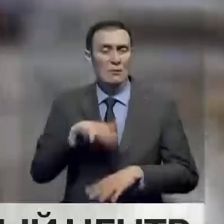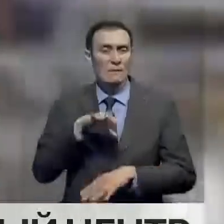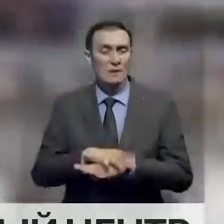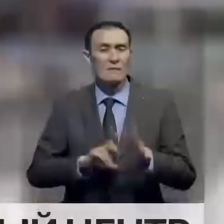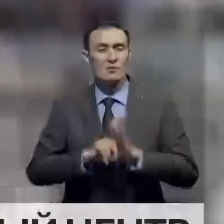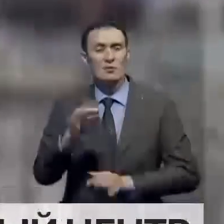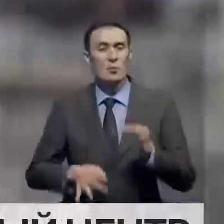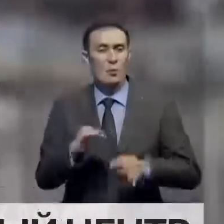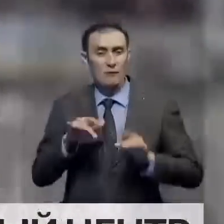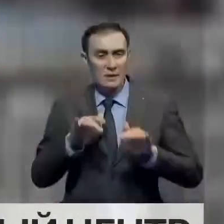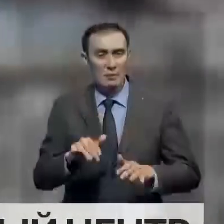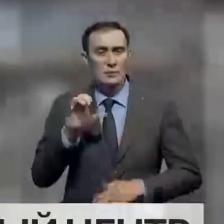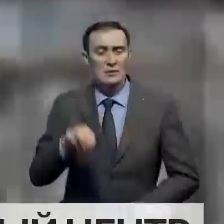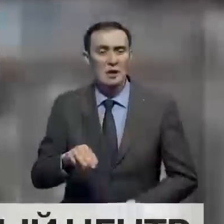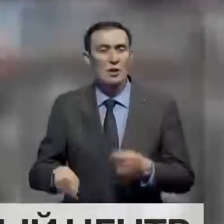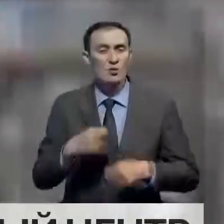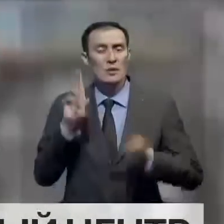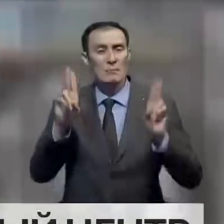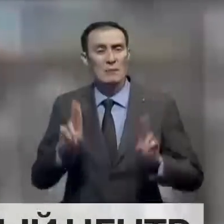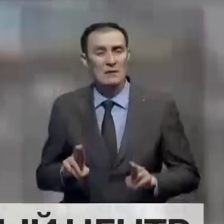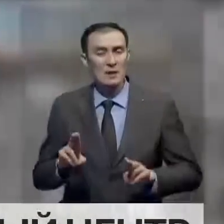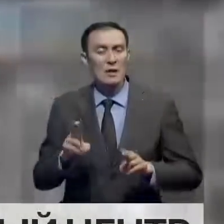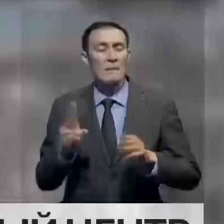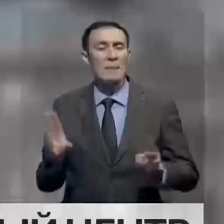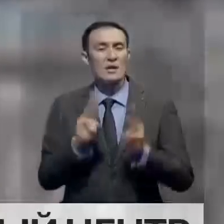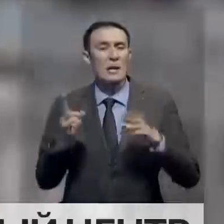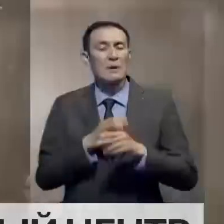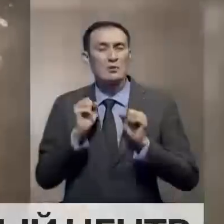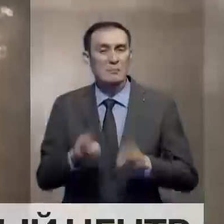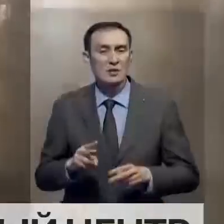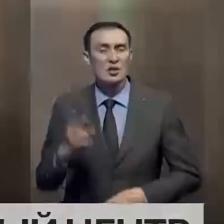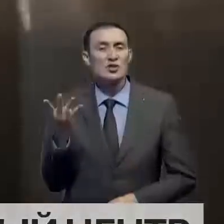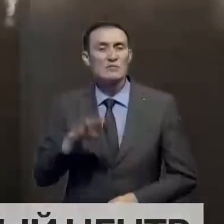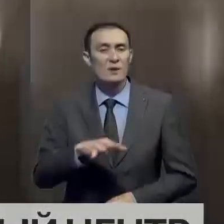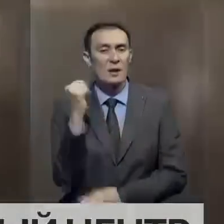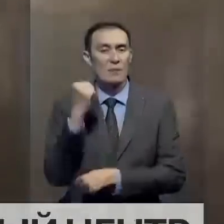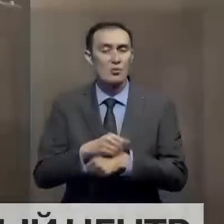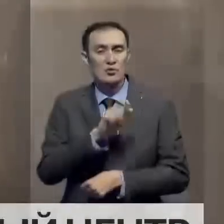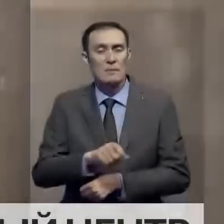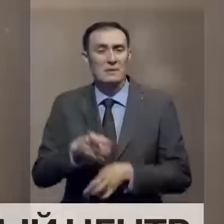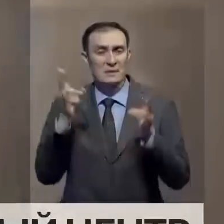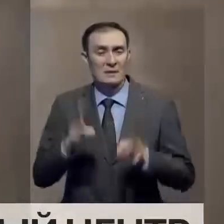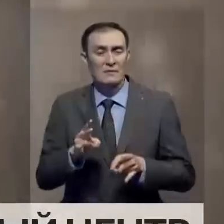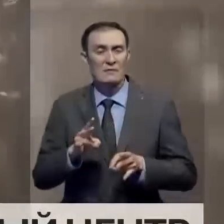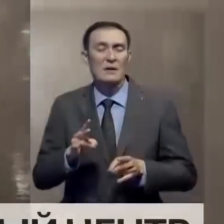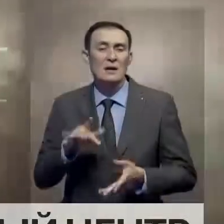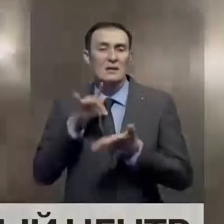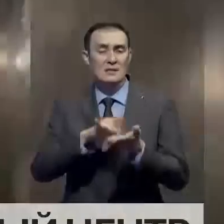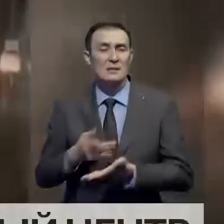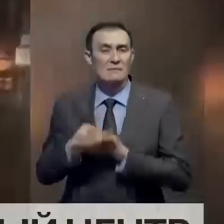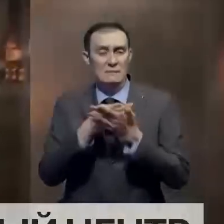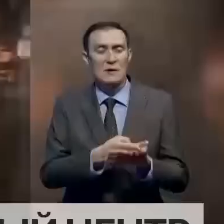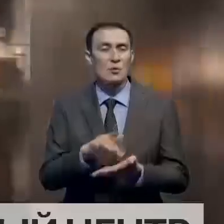факту возбуждено уголовное дело по статье «Нарушение правил пожарной безопасности». Четверых пострадавших доставят в ожоговый центр